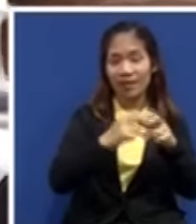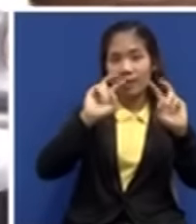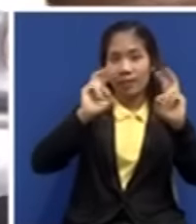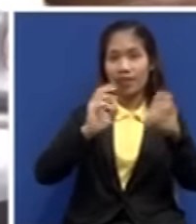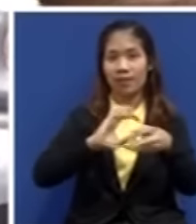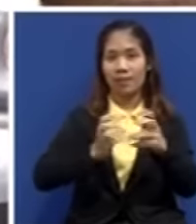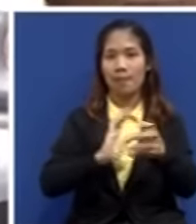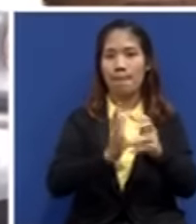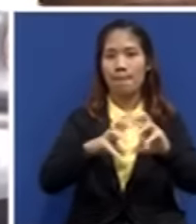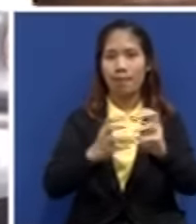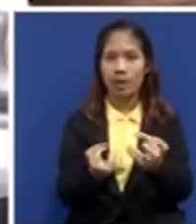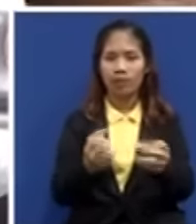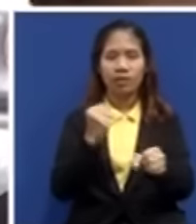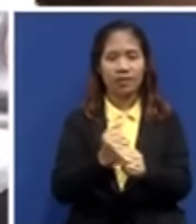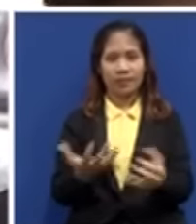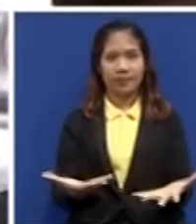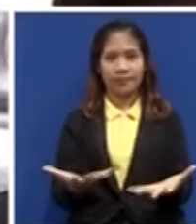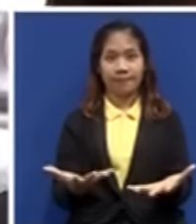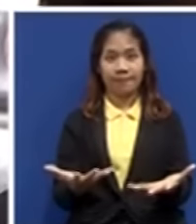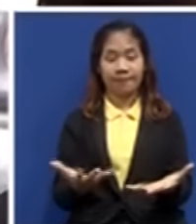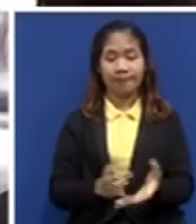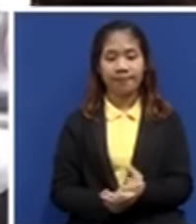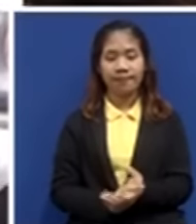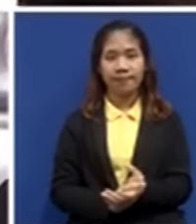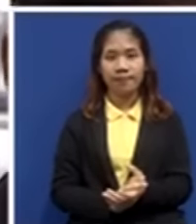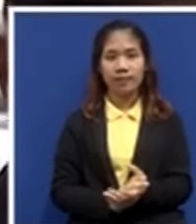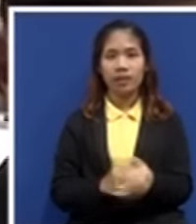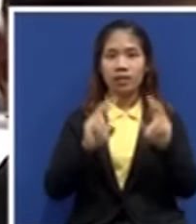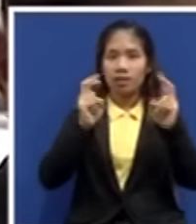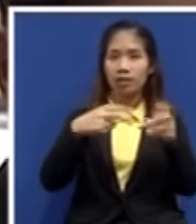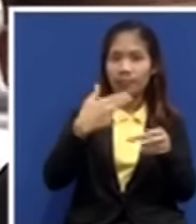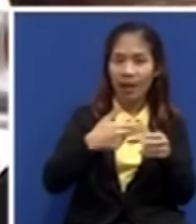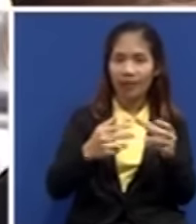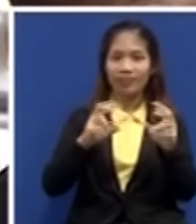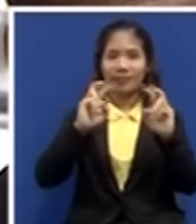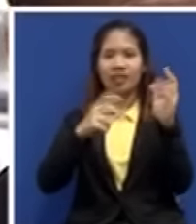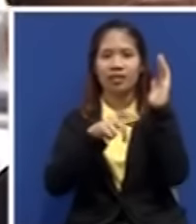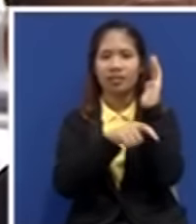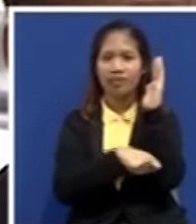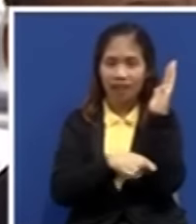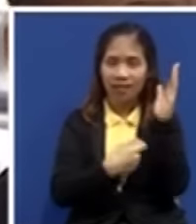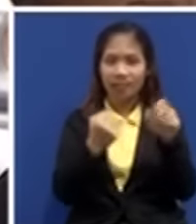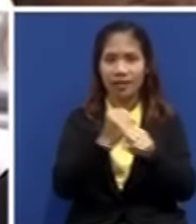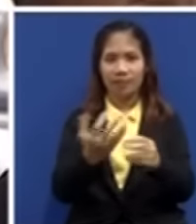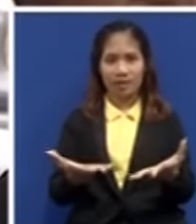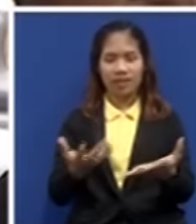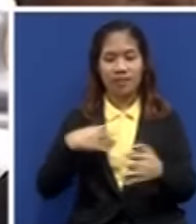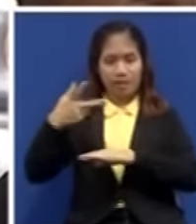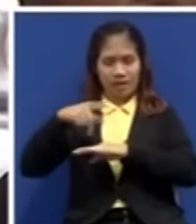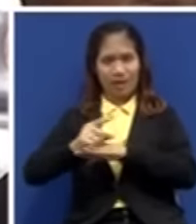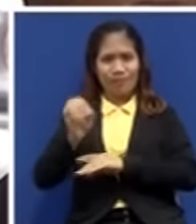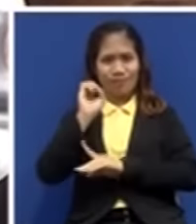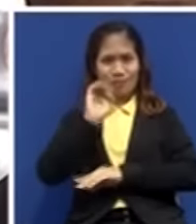ดจะทำอย่างไรครับเรื่องปาล์มเรื่องยางพาราน ะฮะผมวินิจฉัยแล้วนะ